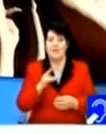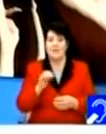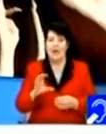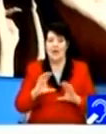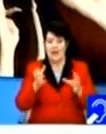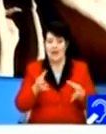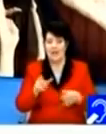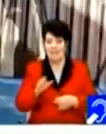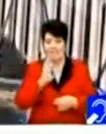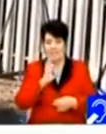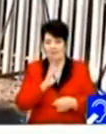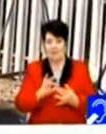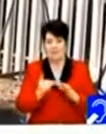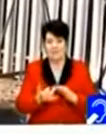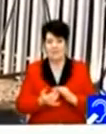Mediul Rural.